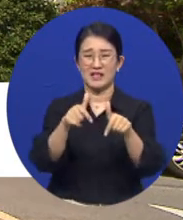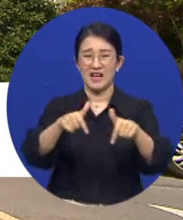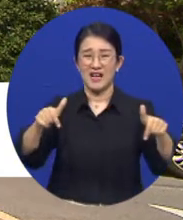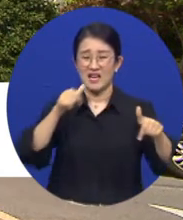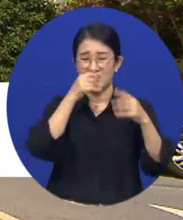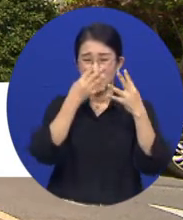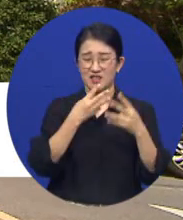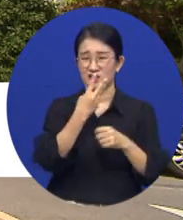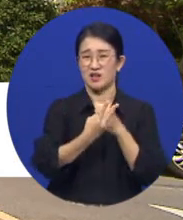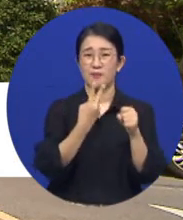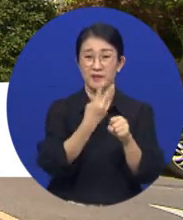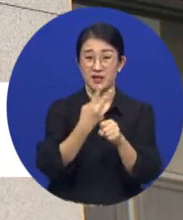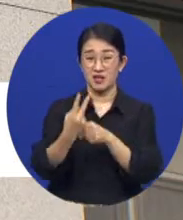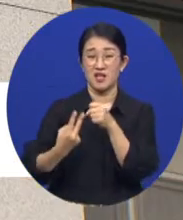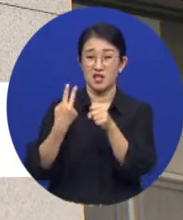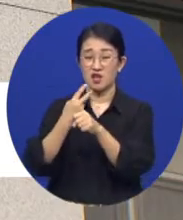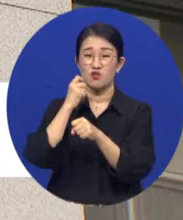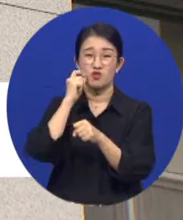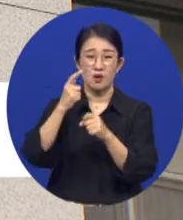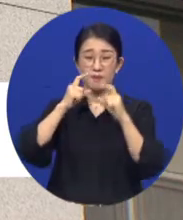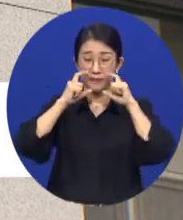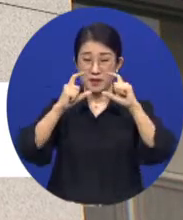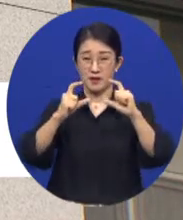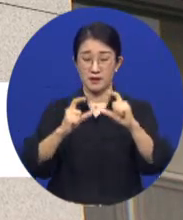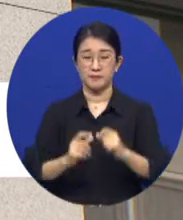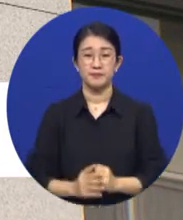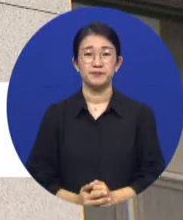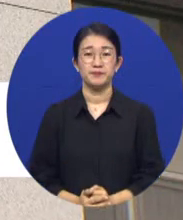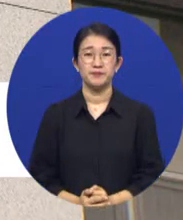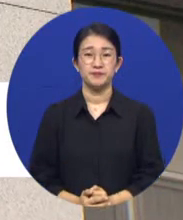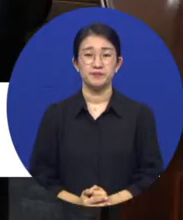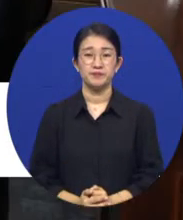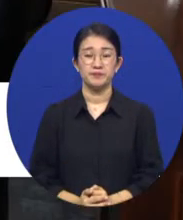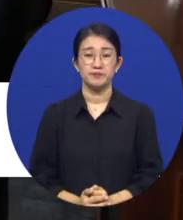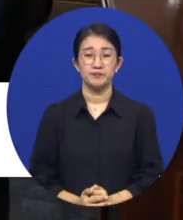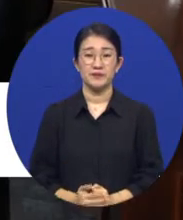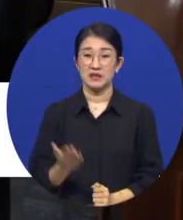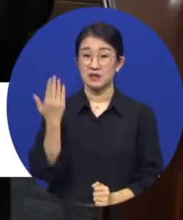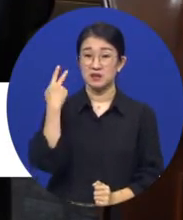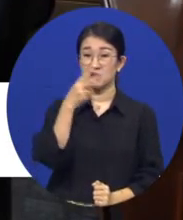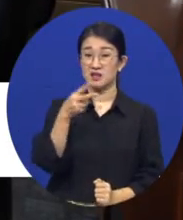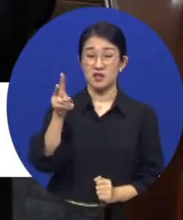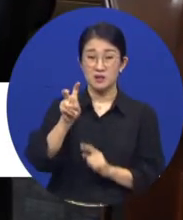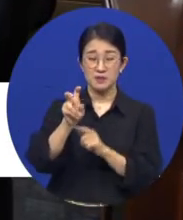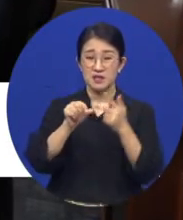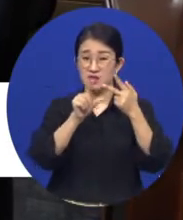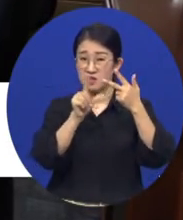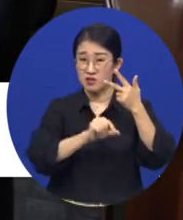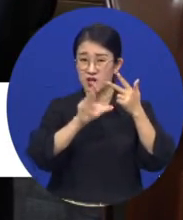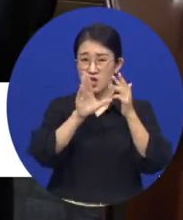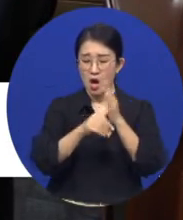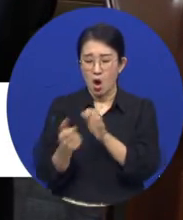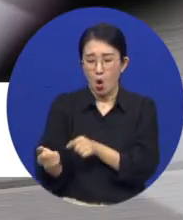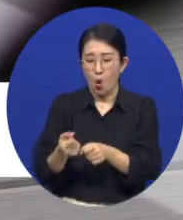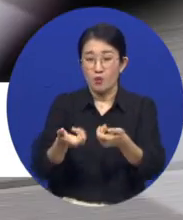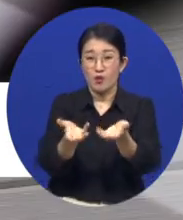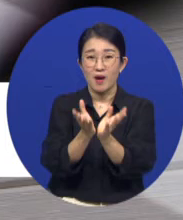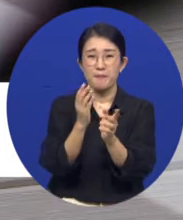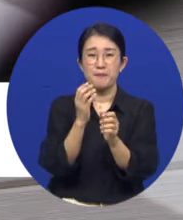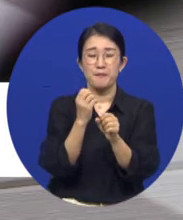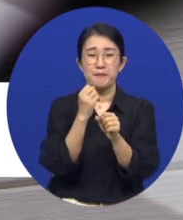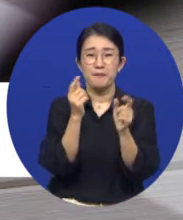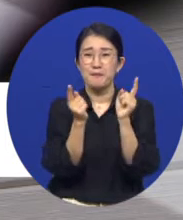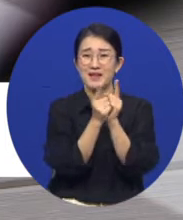3년과 2년 6개월을 선고했습니다 이들은 지난 2020년 7월 골프 동호회에서 만난 지인에게